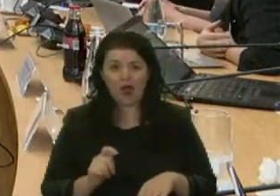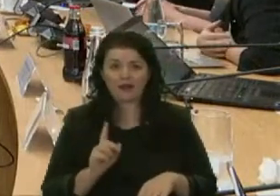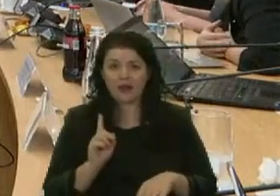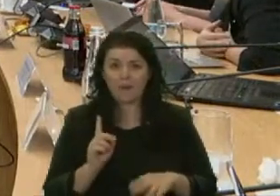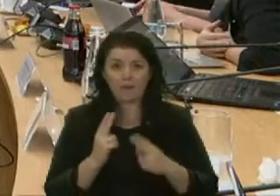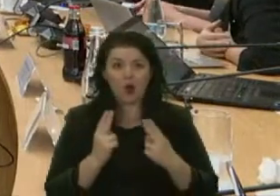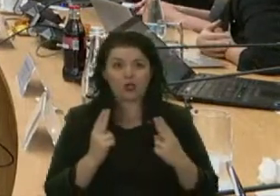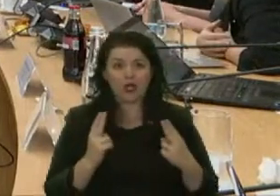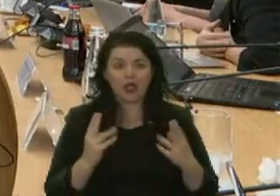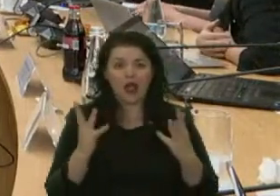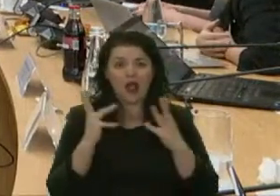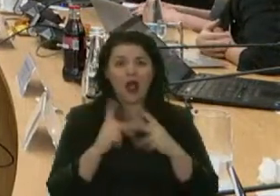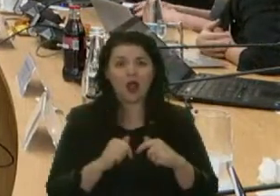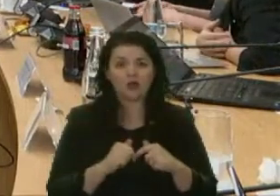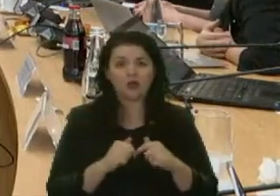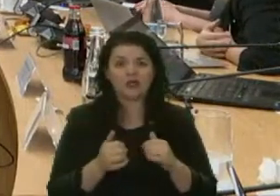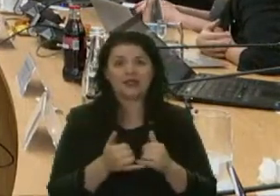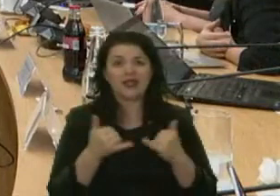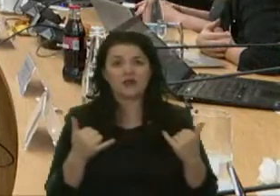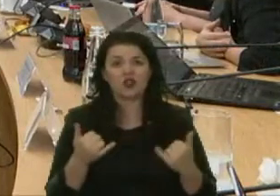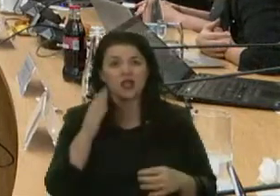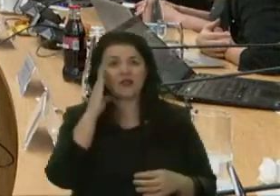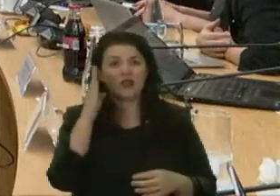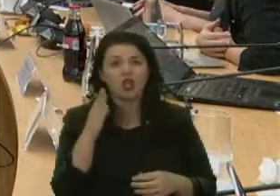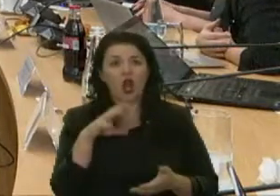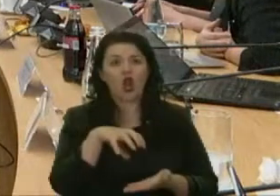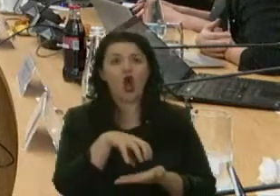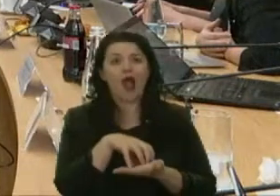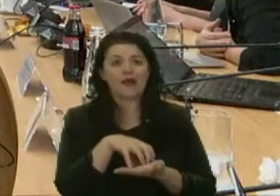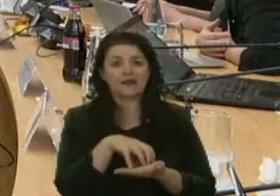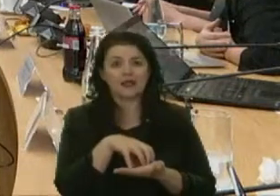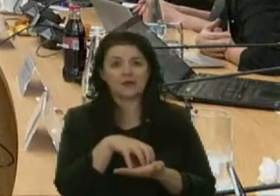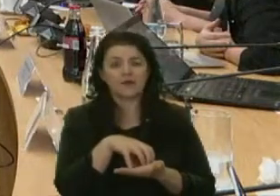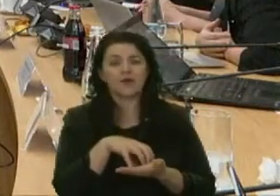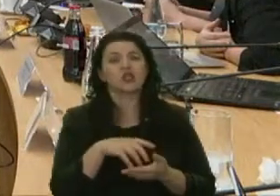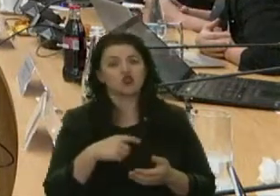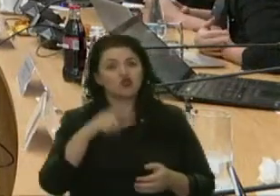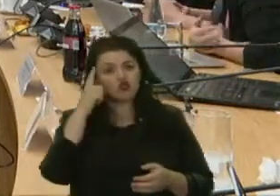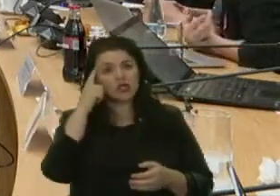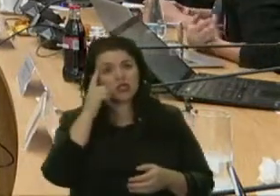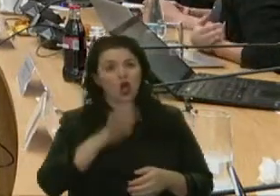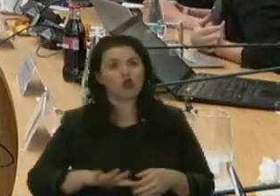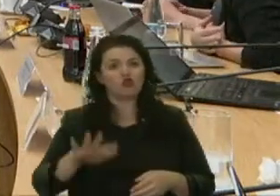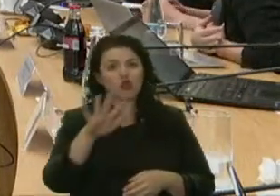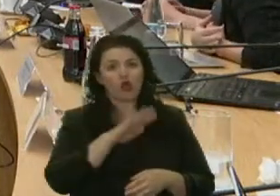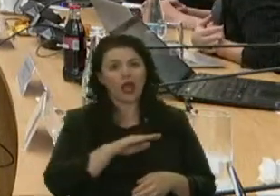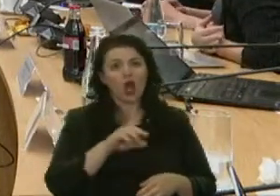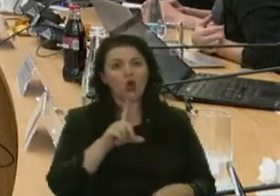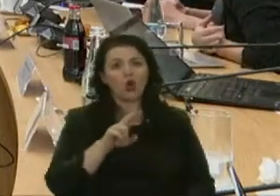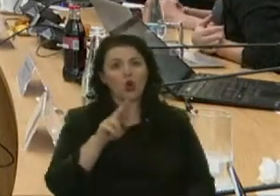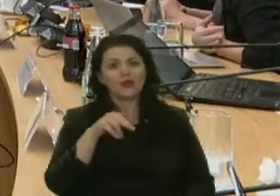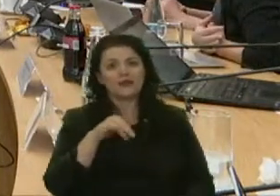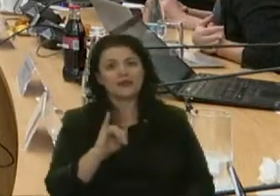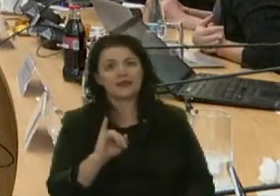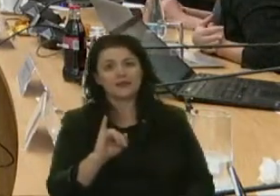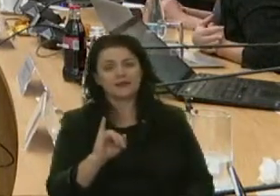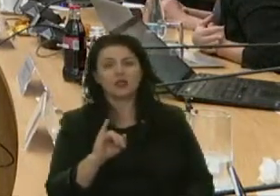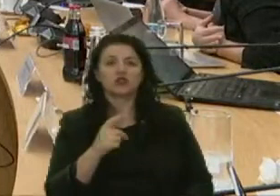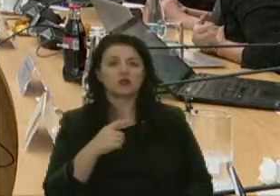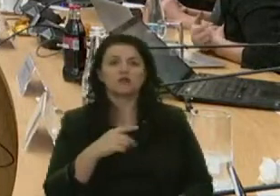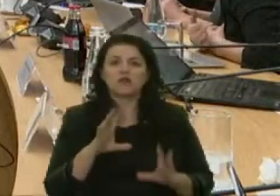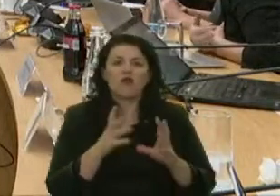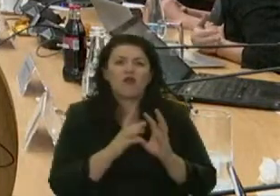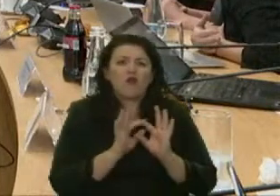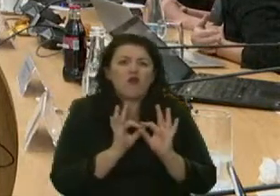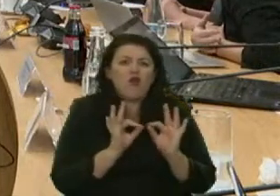e important să luă luăm în calcul și dezvoltarea viitoare a acestei locații După cum știți zona străzii lunii este supraaglomerată iar locurile